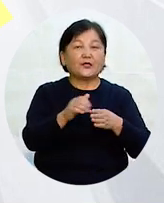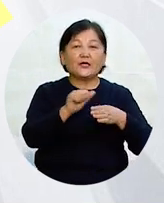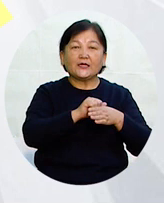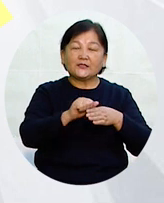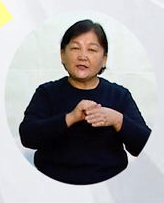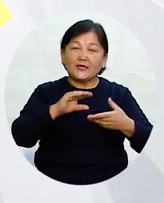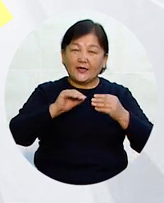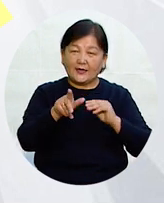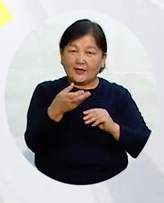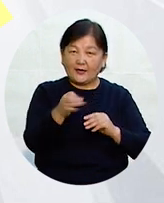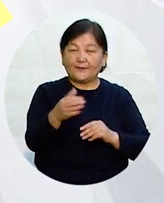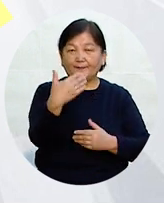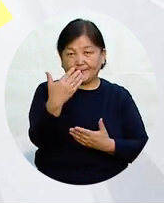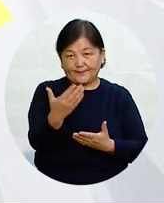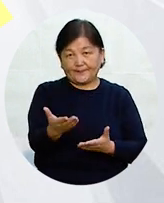хүүхдүүдээ.